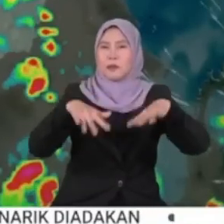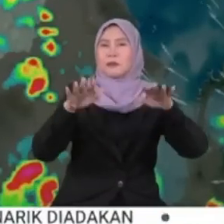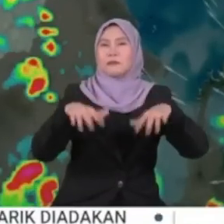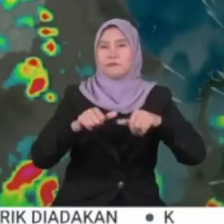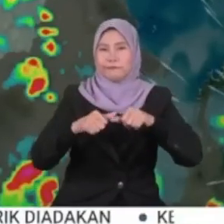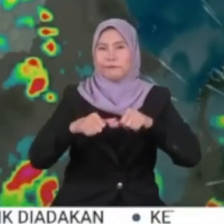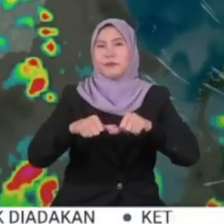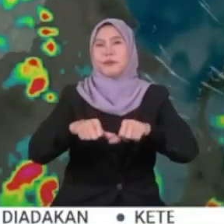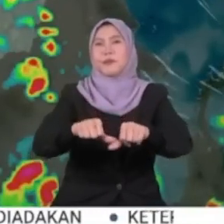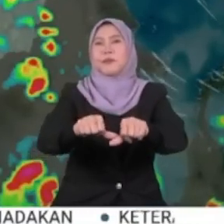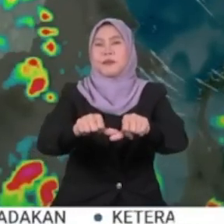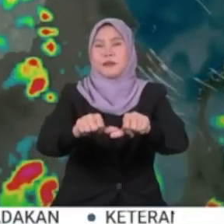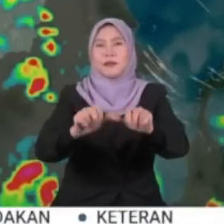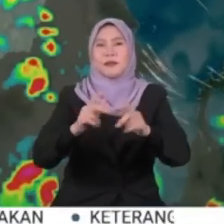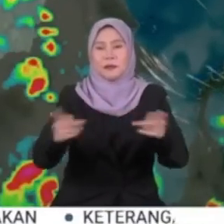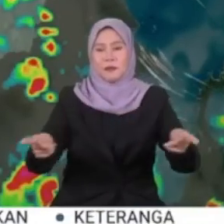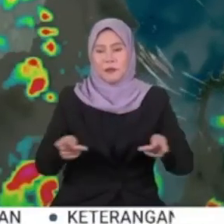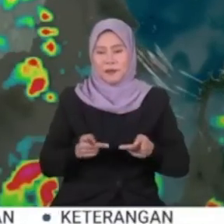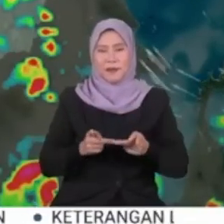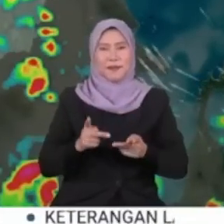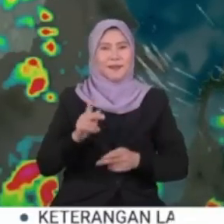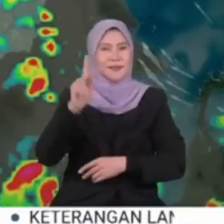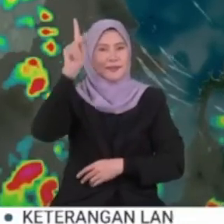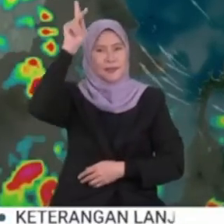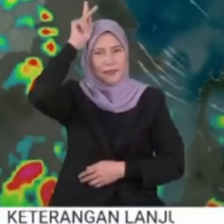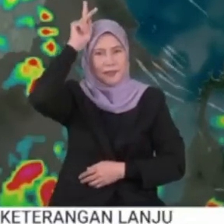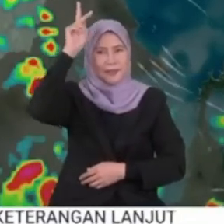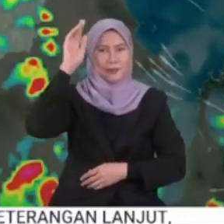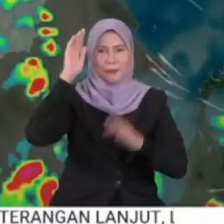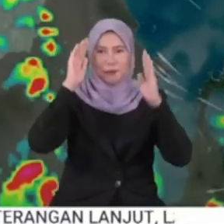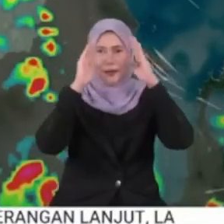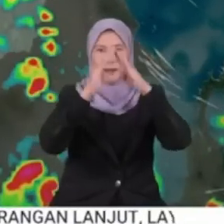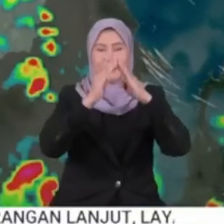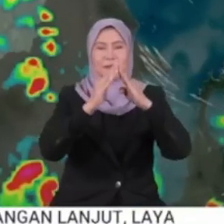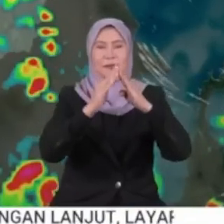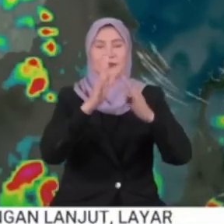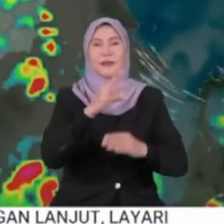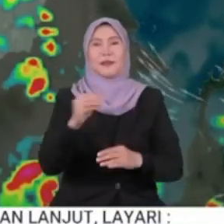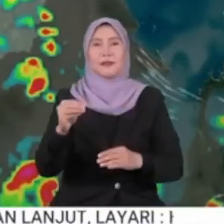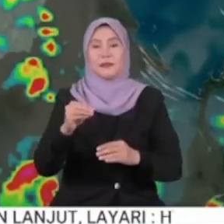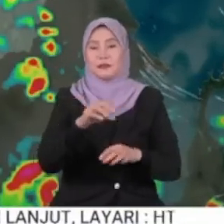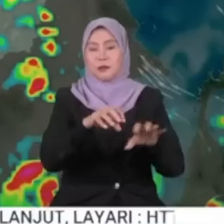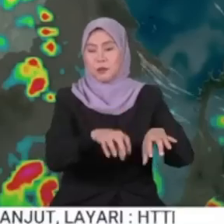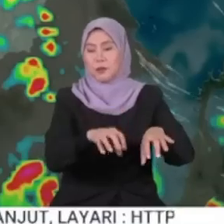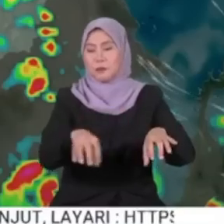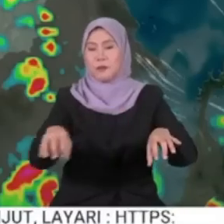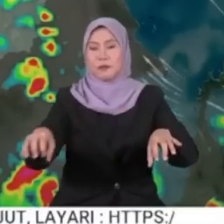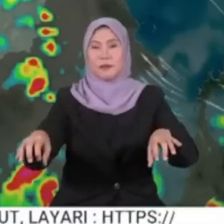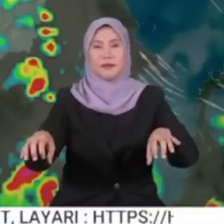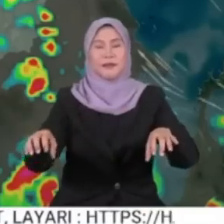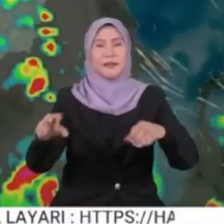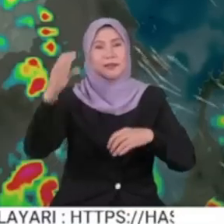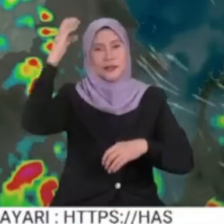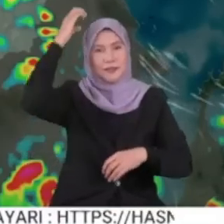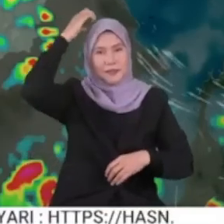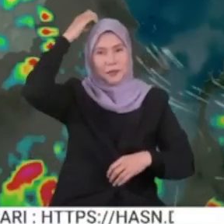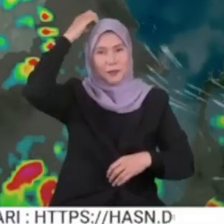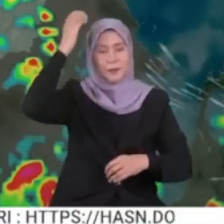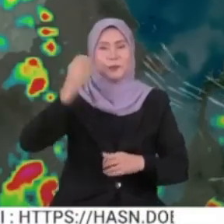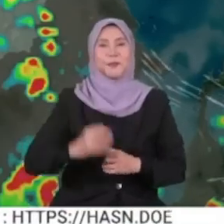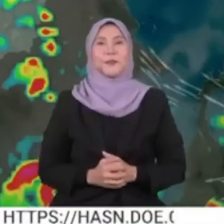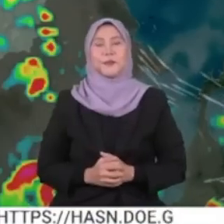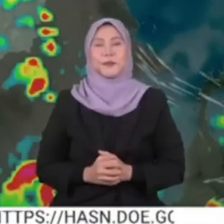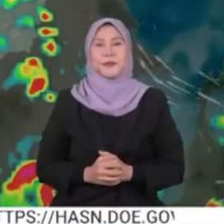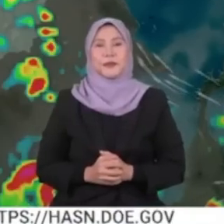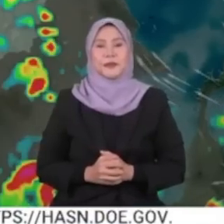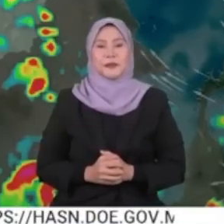boleh berlaku melibatkan kawasan di sekitar negeri Kelantan, Pahang dan juga sedikit di satu dua tempat melibatkan negeri Selangor.